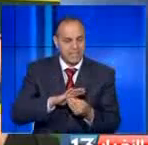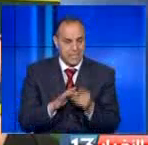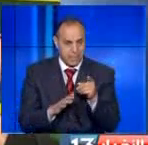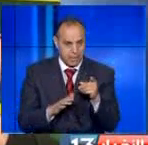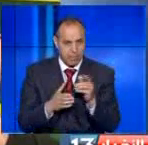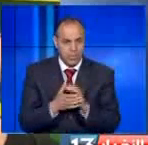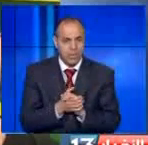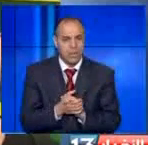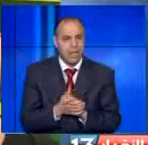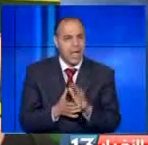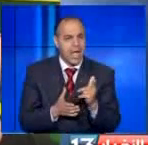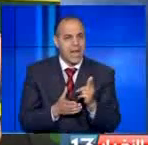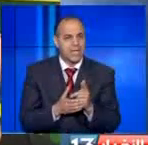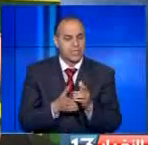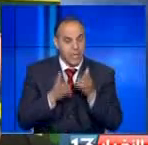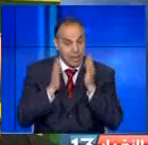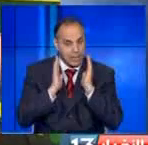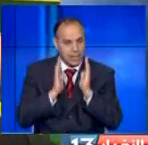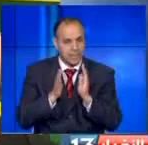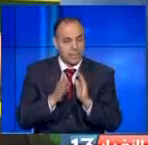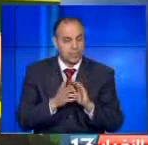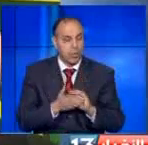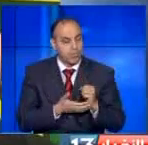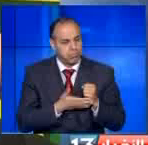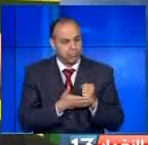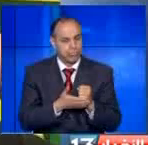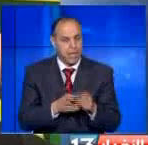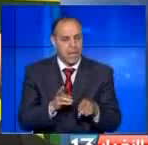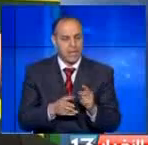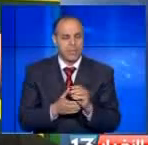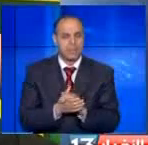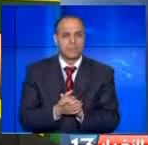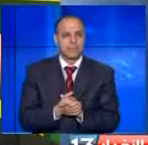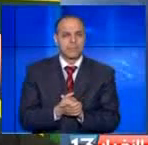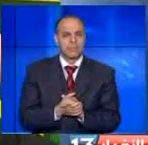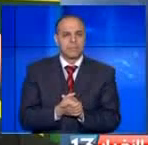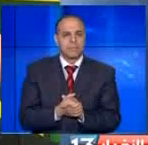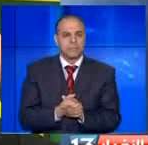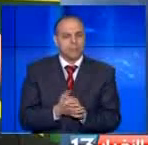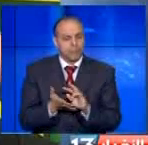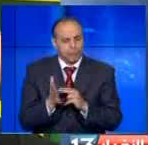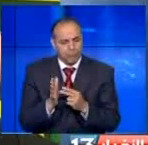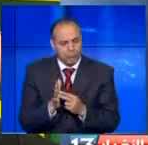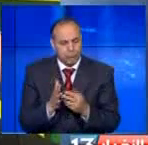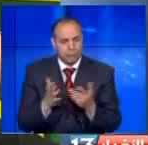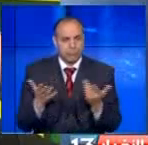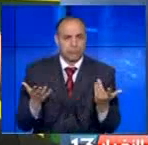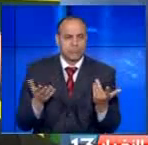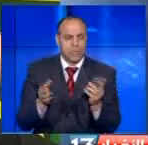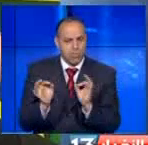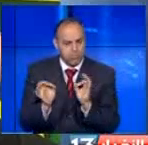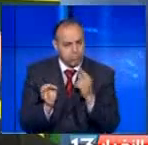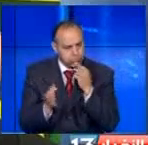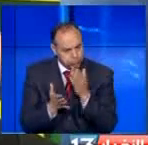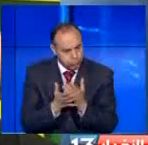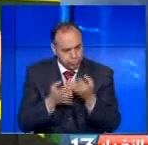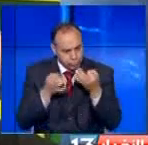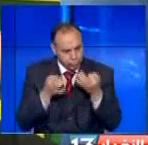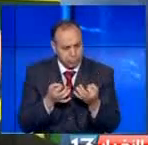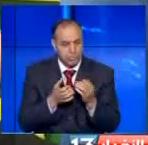الفساد لتركيز وتدعيم أكثر أساليب الحوكمة